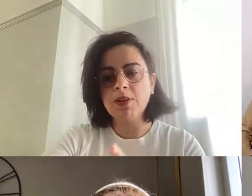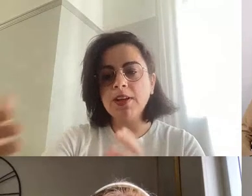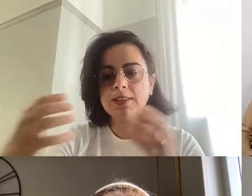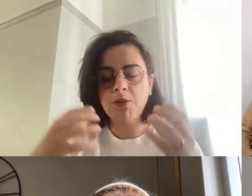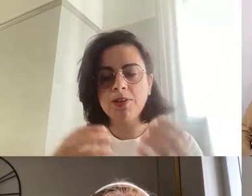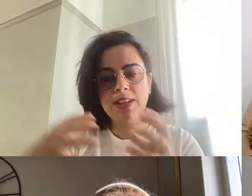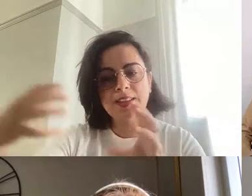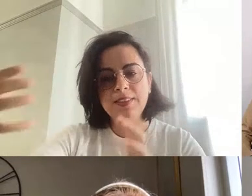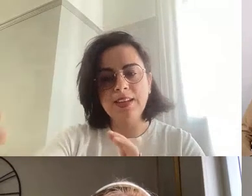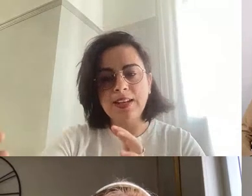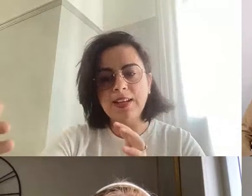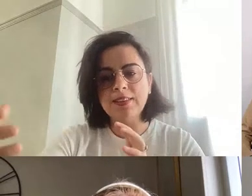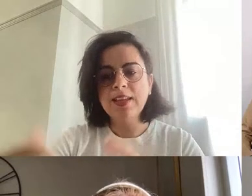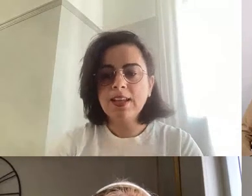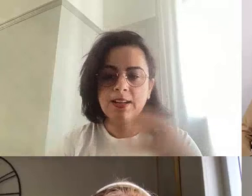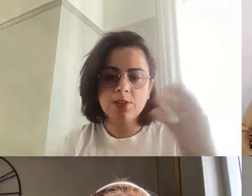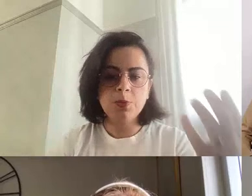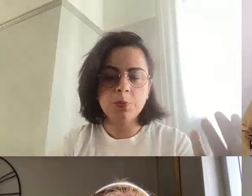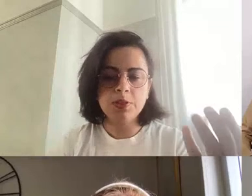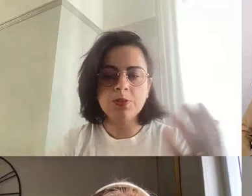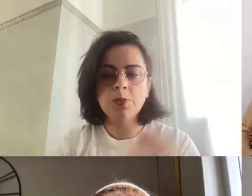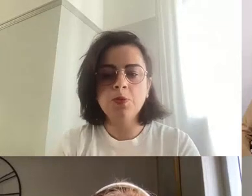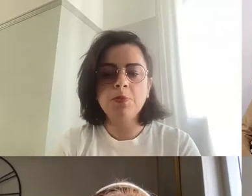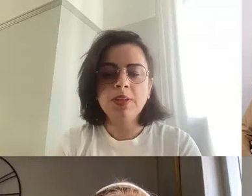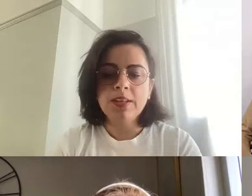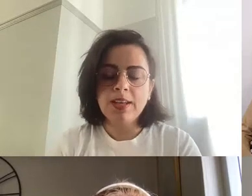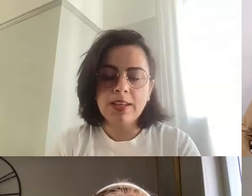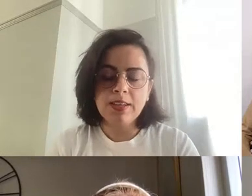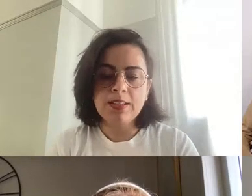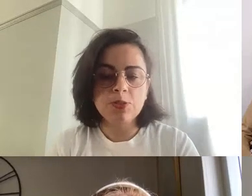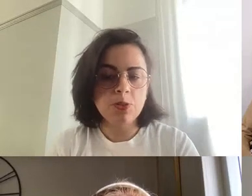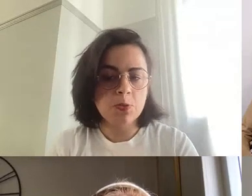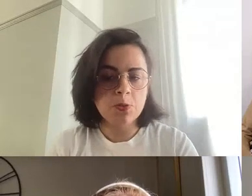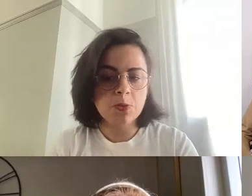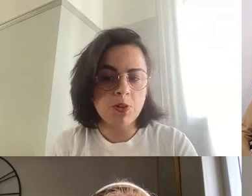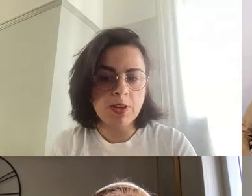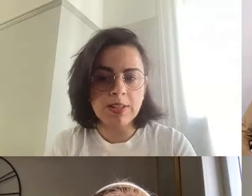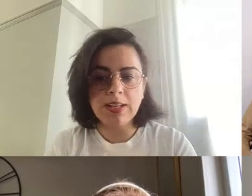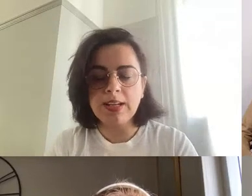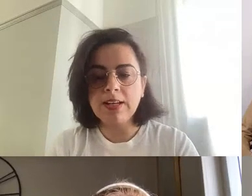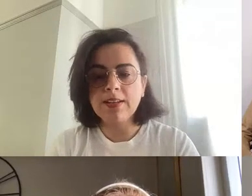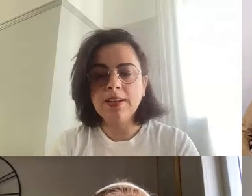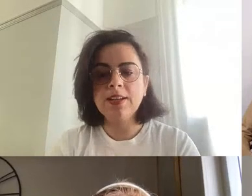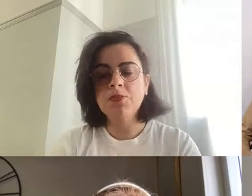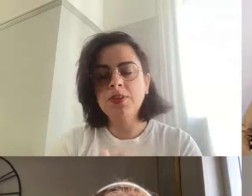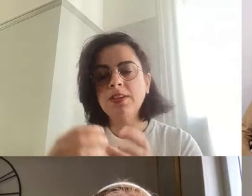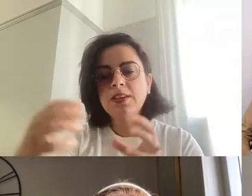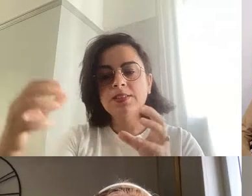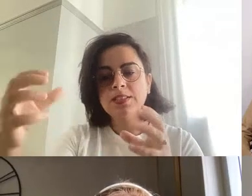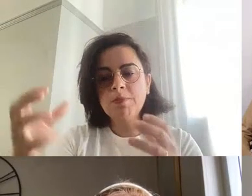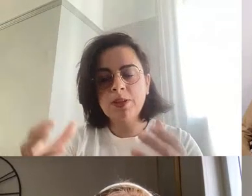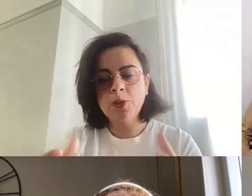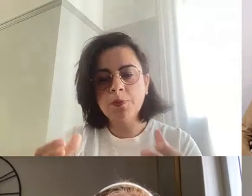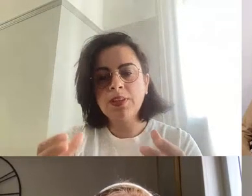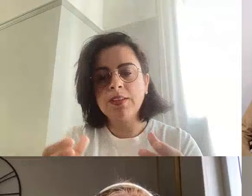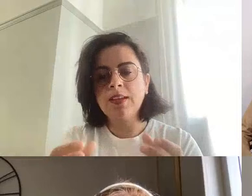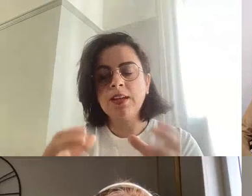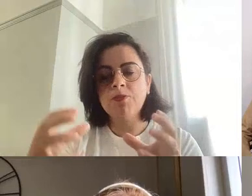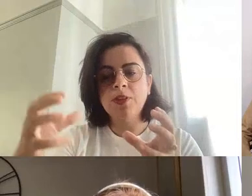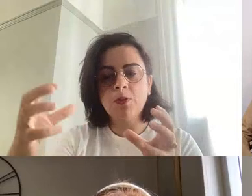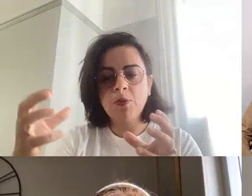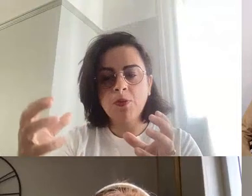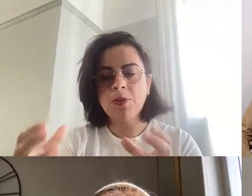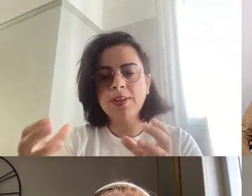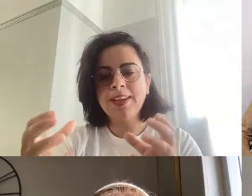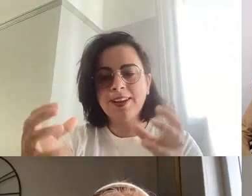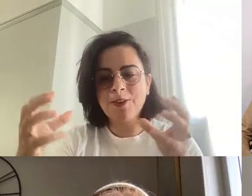med det kommunala, att ha den delen, eller som Jonas tog upp, i den psykosociala delen, att vi samlar upp detta,